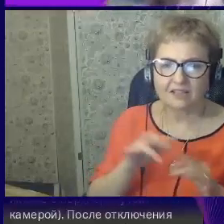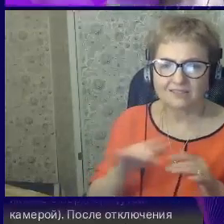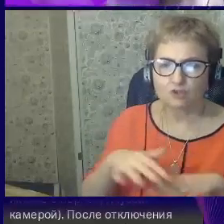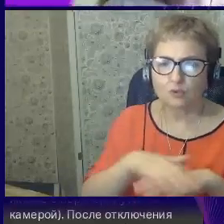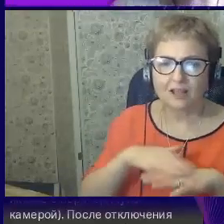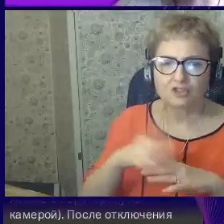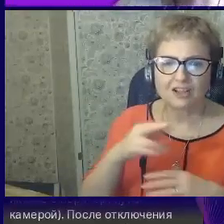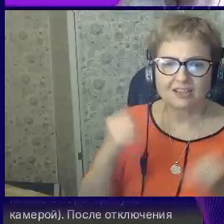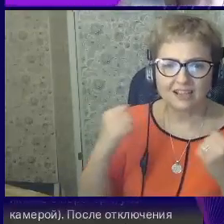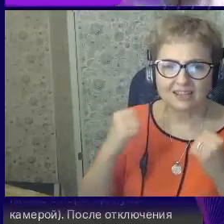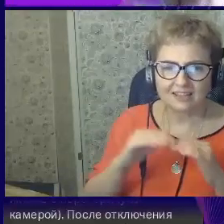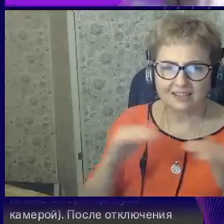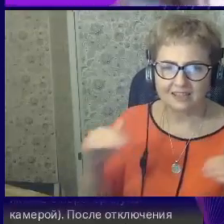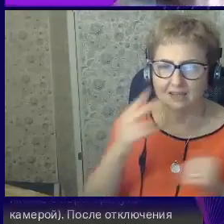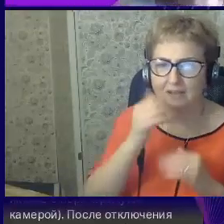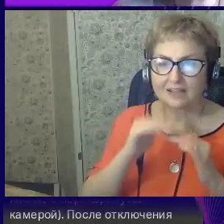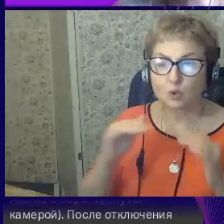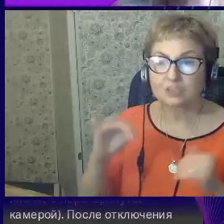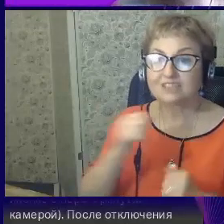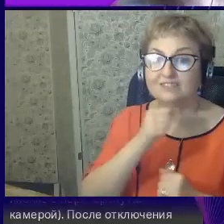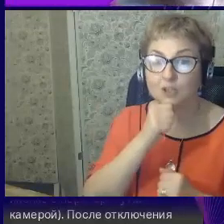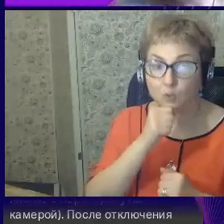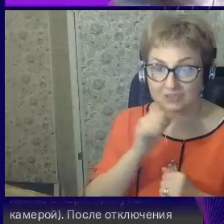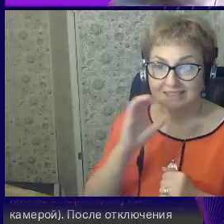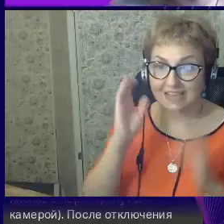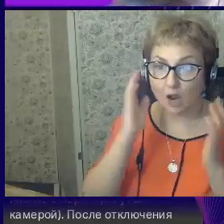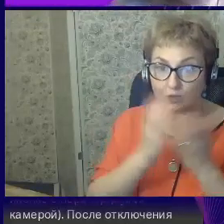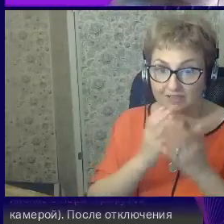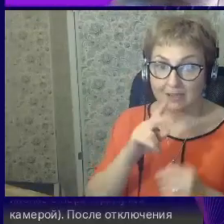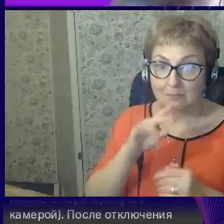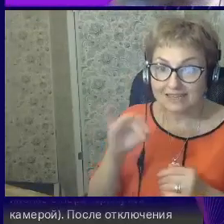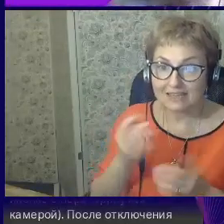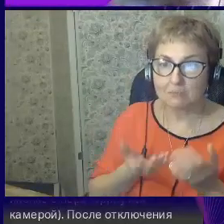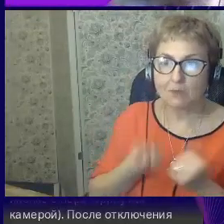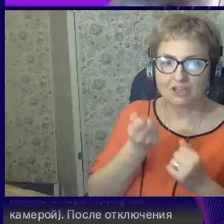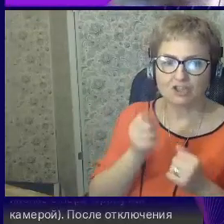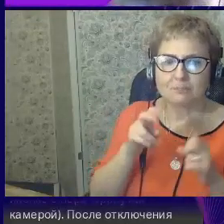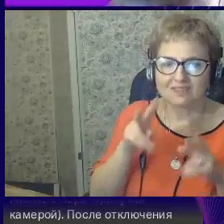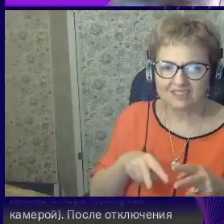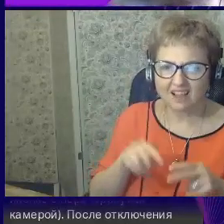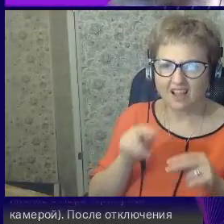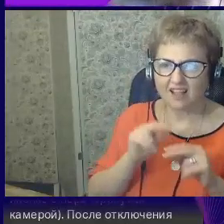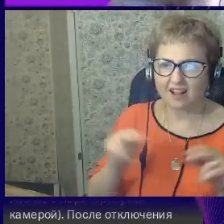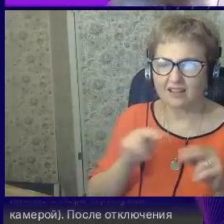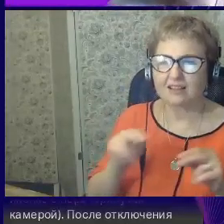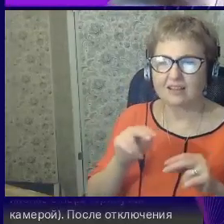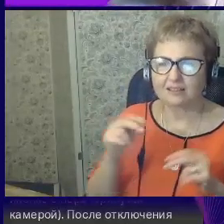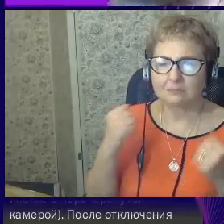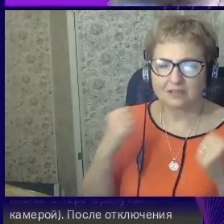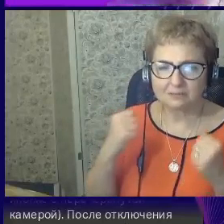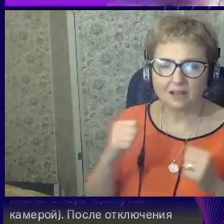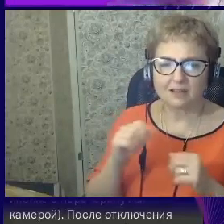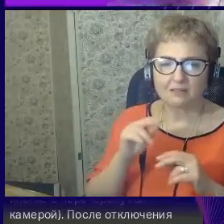действующие площадки для занятий детей, подростков и взрослых с аутизмом при поддержке профессиональных специалистов,